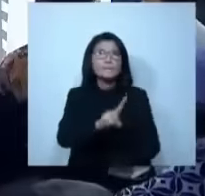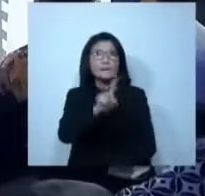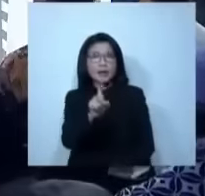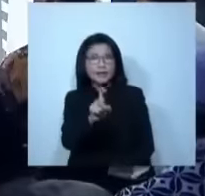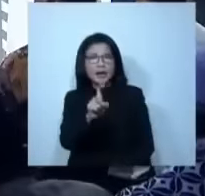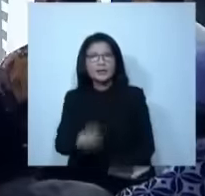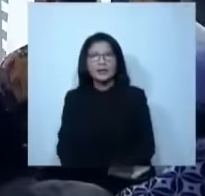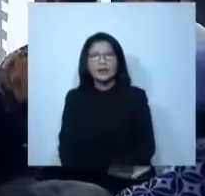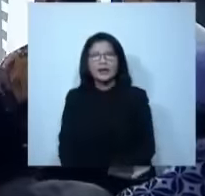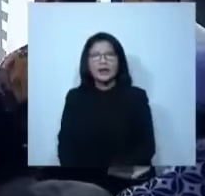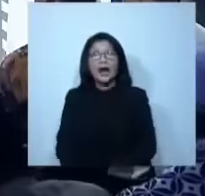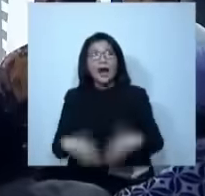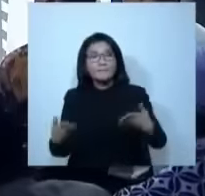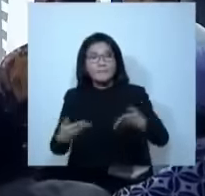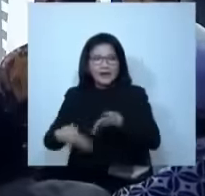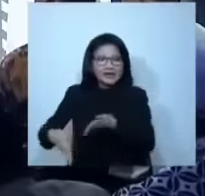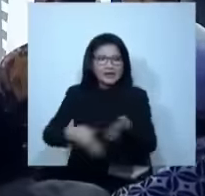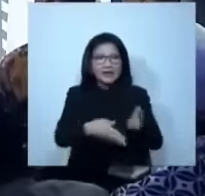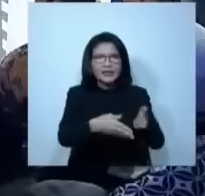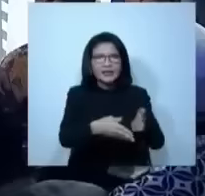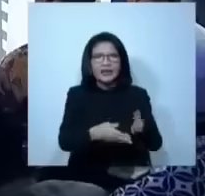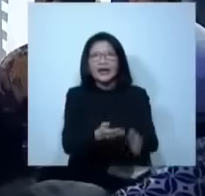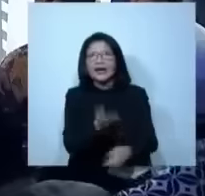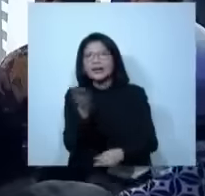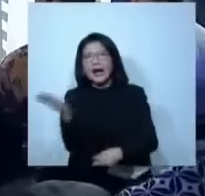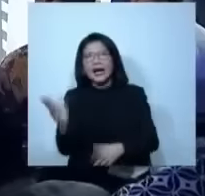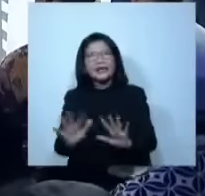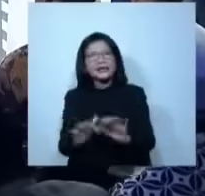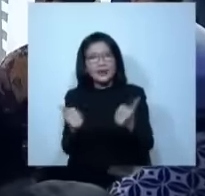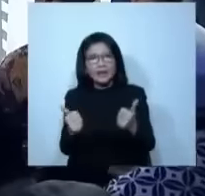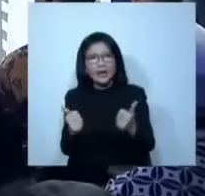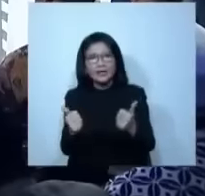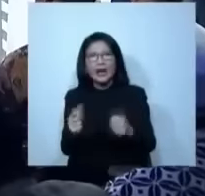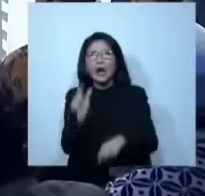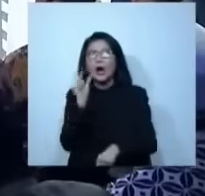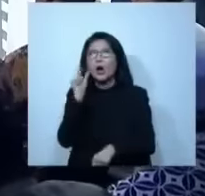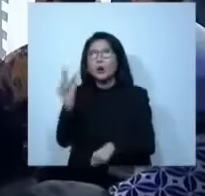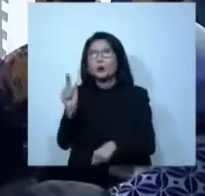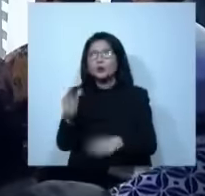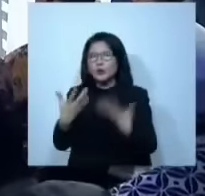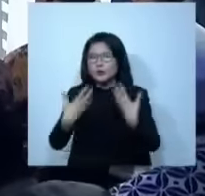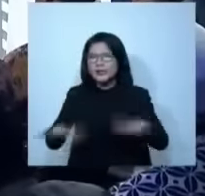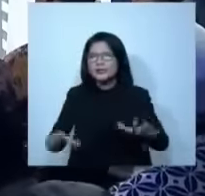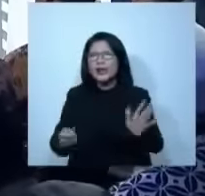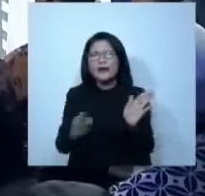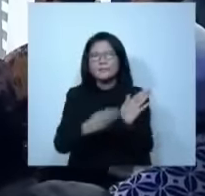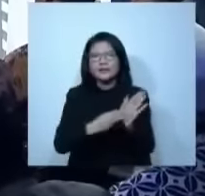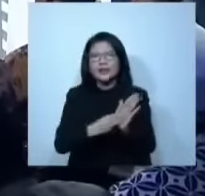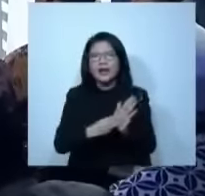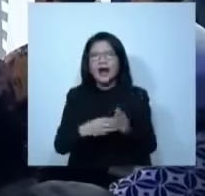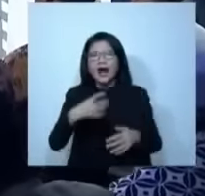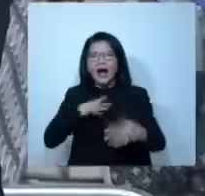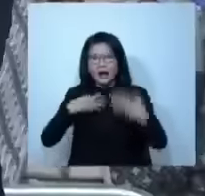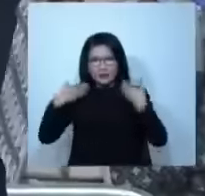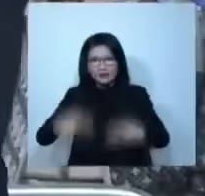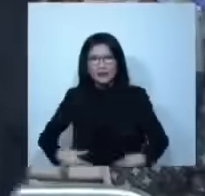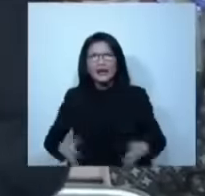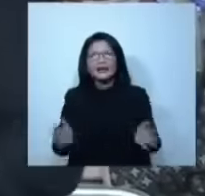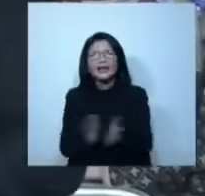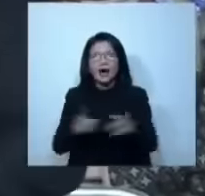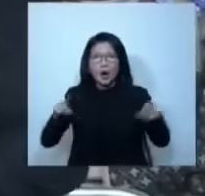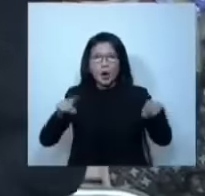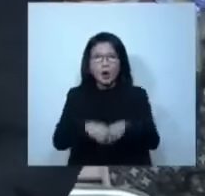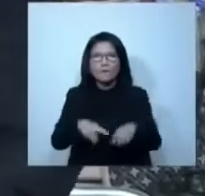Pertanyaannya, apa strategi yang Anda akan siapkan untuk menyelesaikan masalah HAM dan konflik